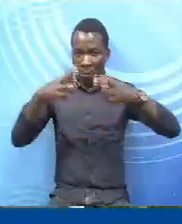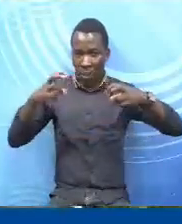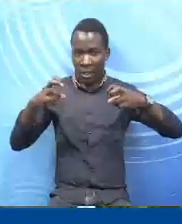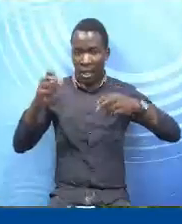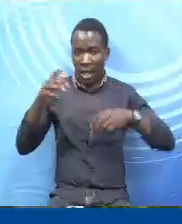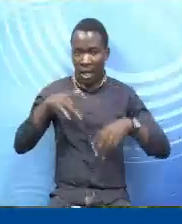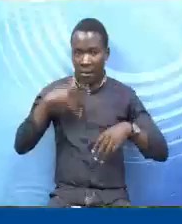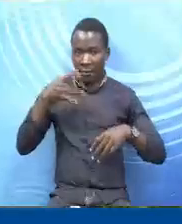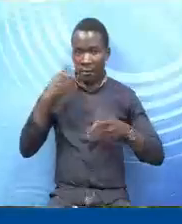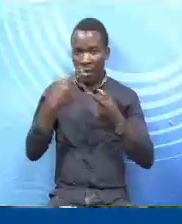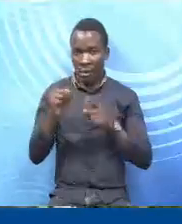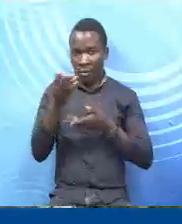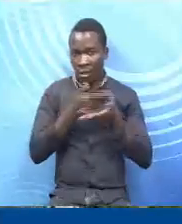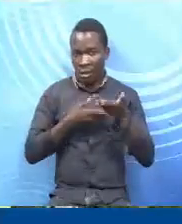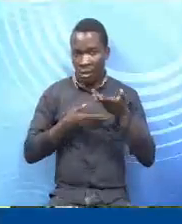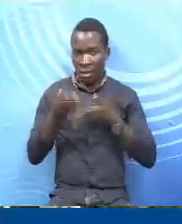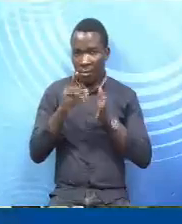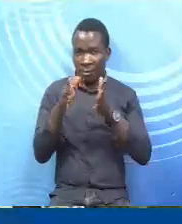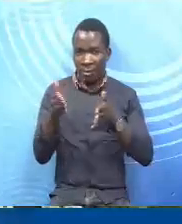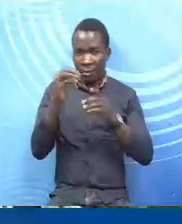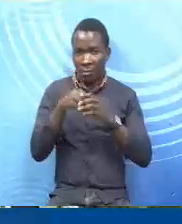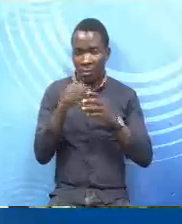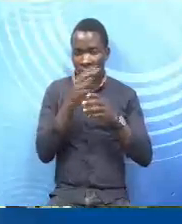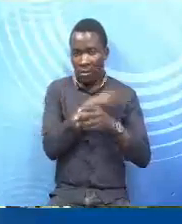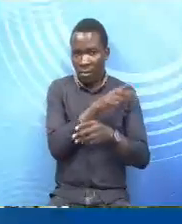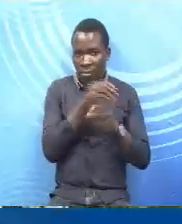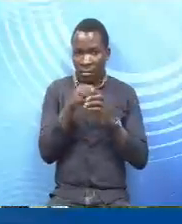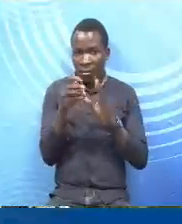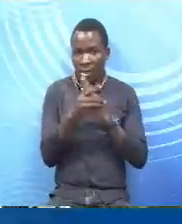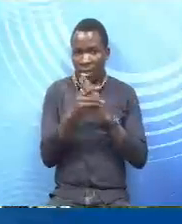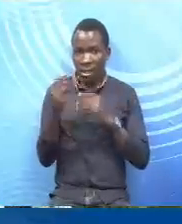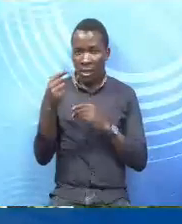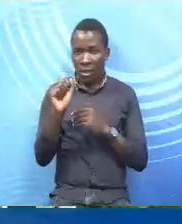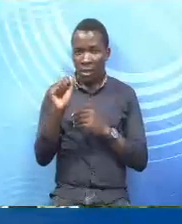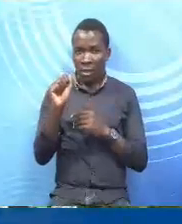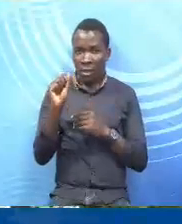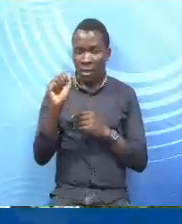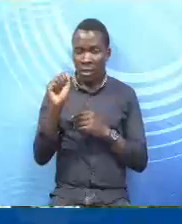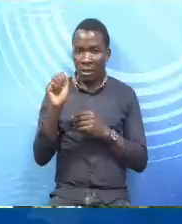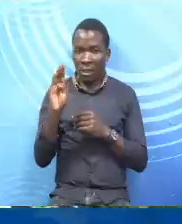ubwo twaganiraga n'abaganga rero batuye mu karere ka Gasabo twagize amahirwe dufite abadokteri